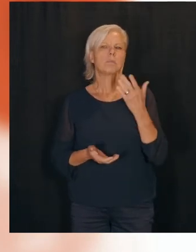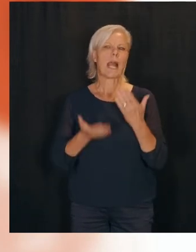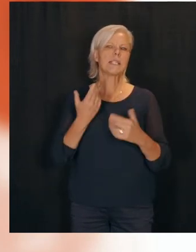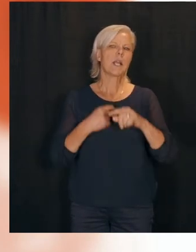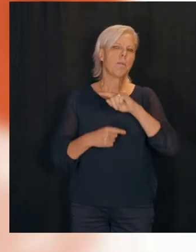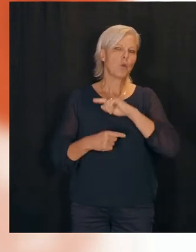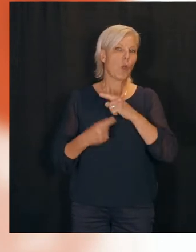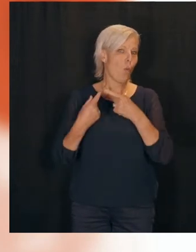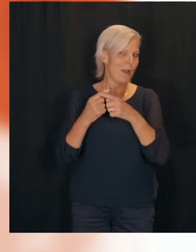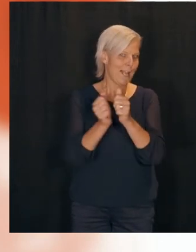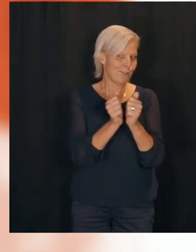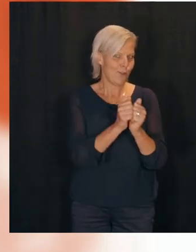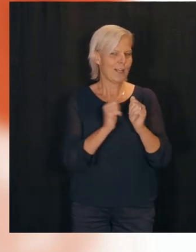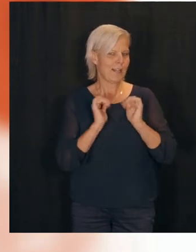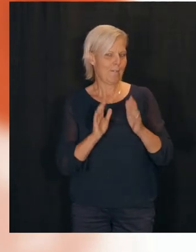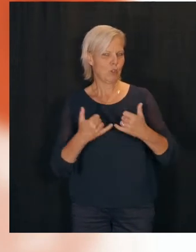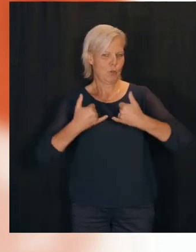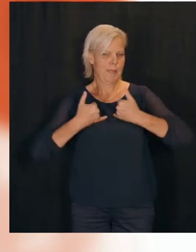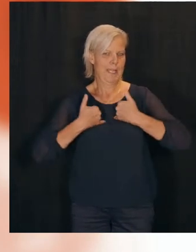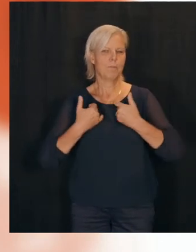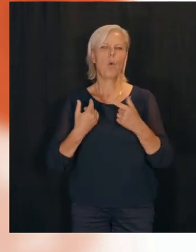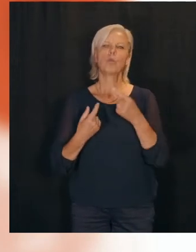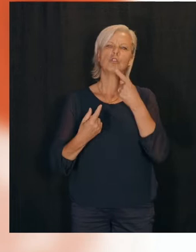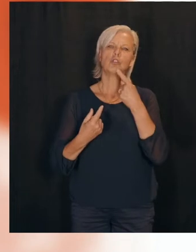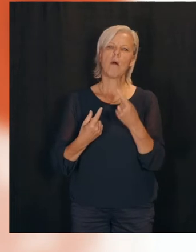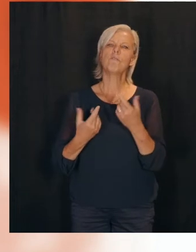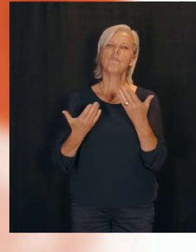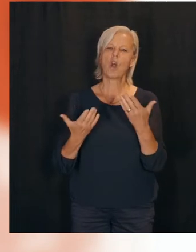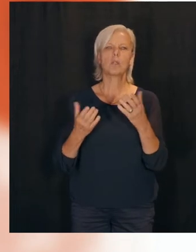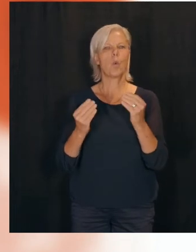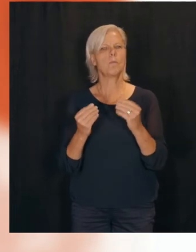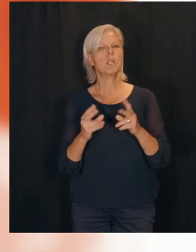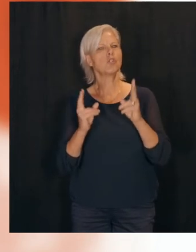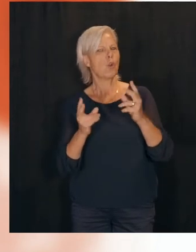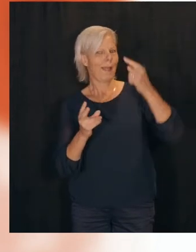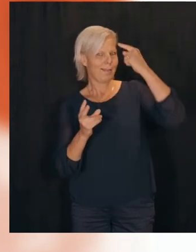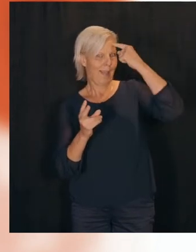hel del olika saker som stannade i mig. Bland annat så sa hon att